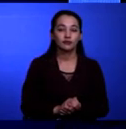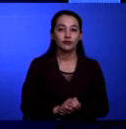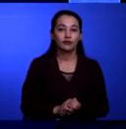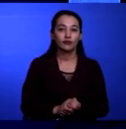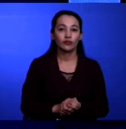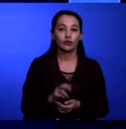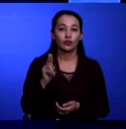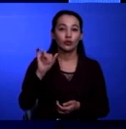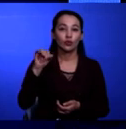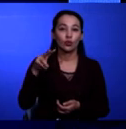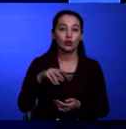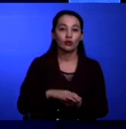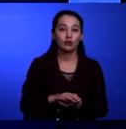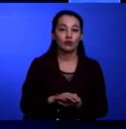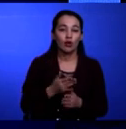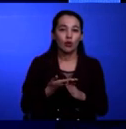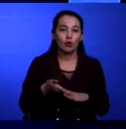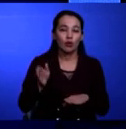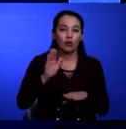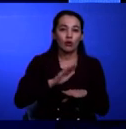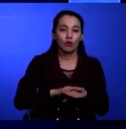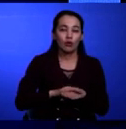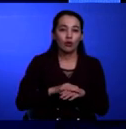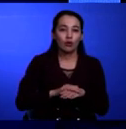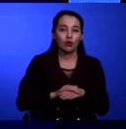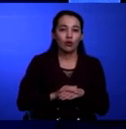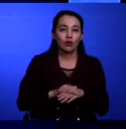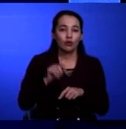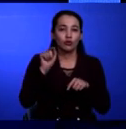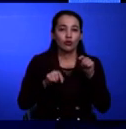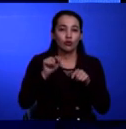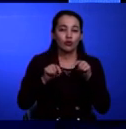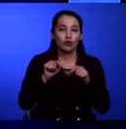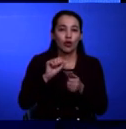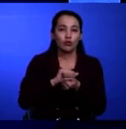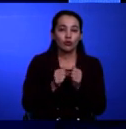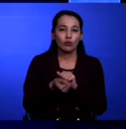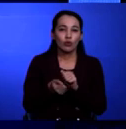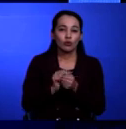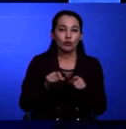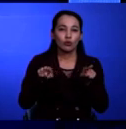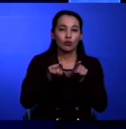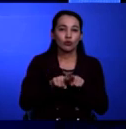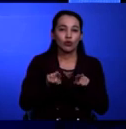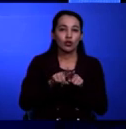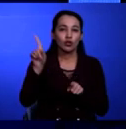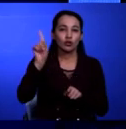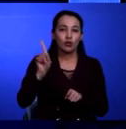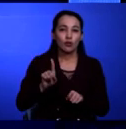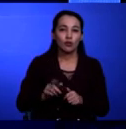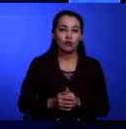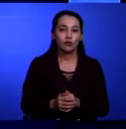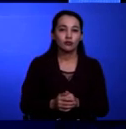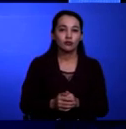Do'l haqiqatan ham toshdek qattiq bo'lgani uchun tosh yumalar. Chaqmoq